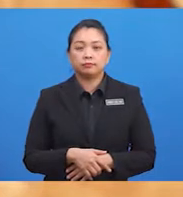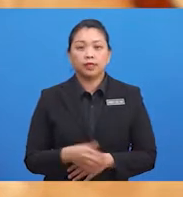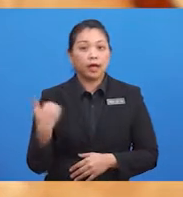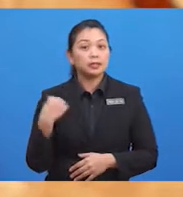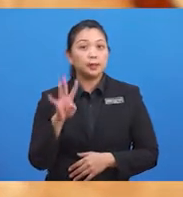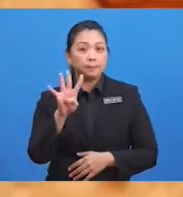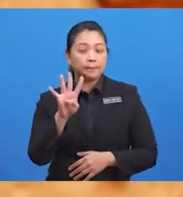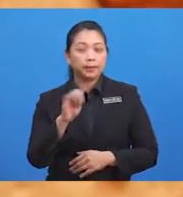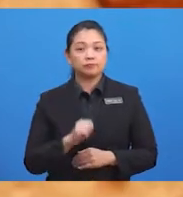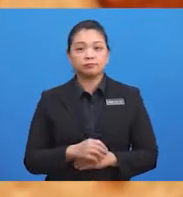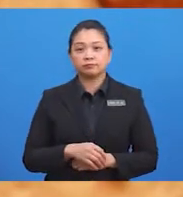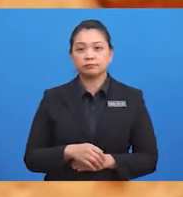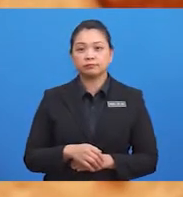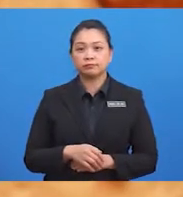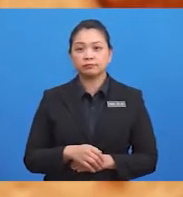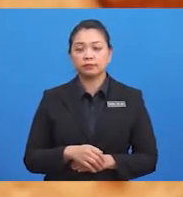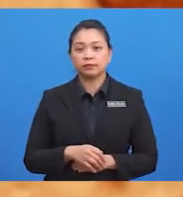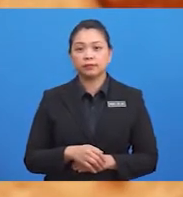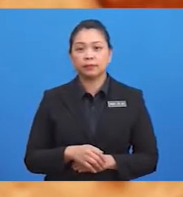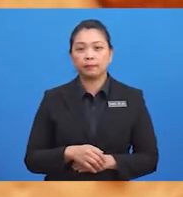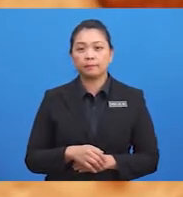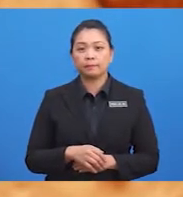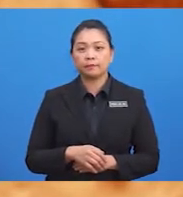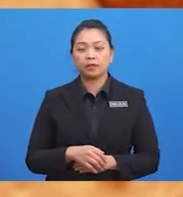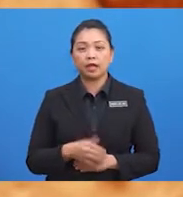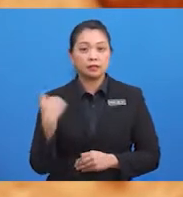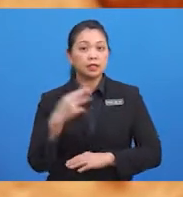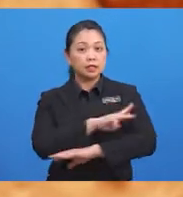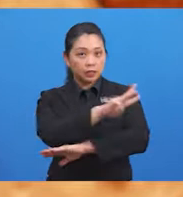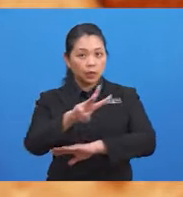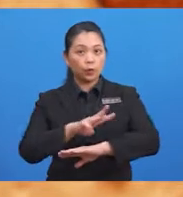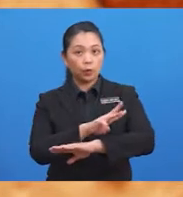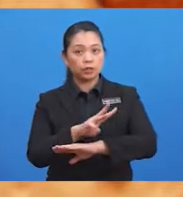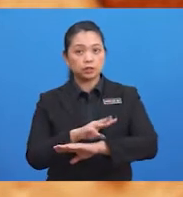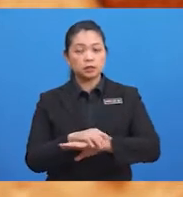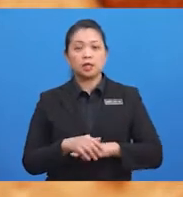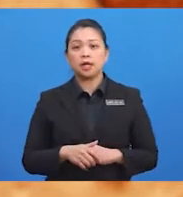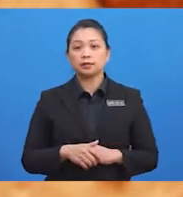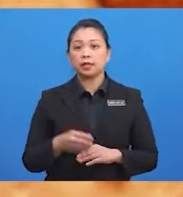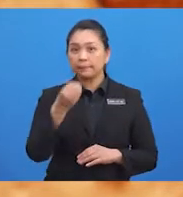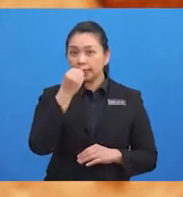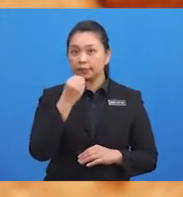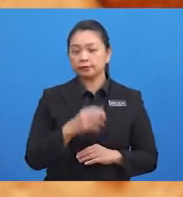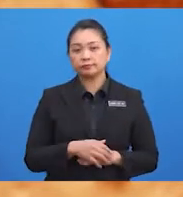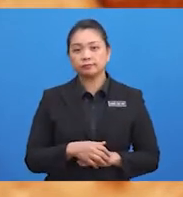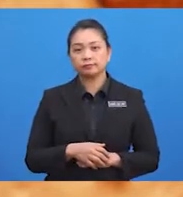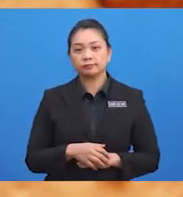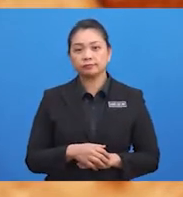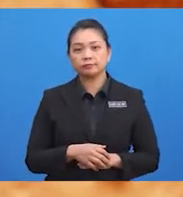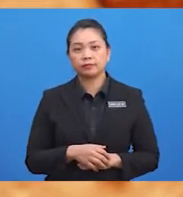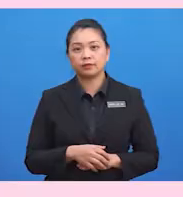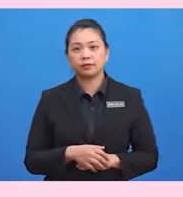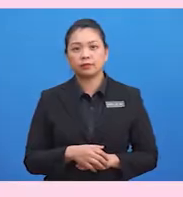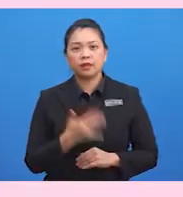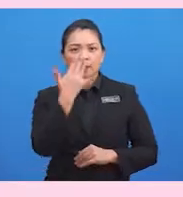pembesar berempat manakah letak kawasan pemakanan diberikan kepada pembesar peringkat cacahan dan